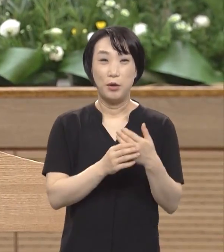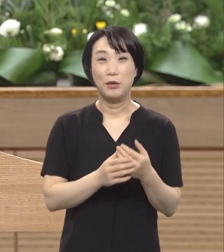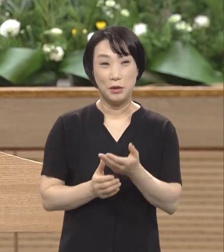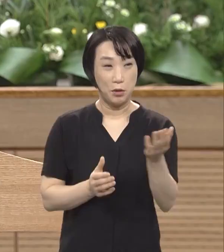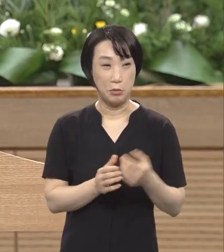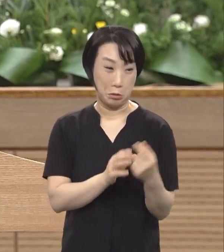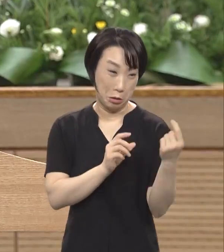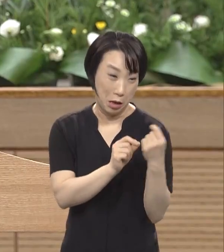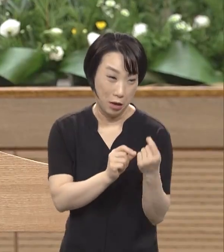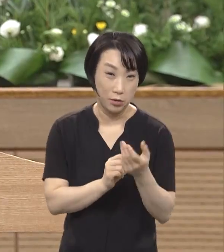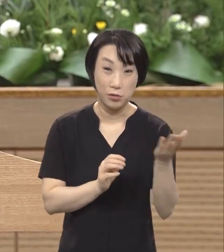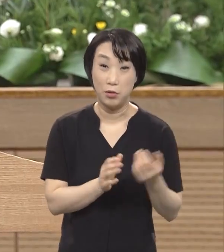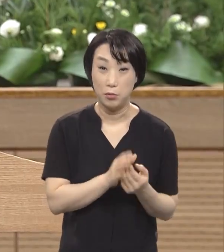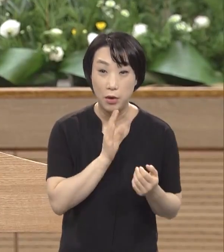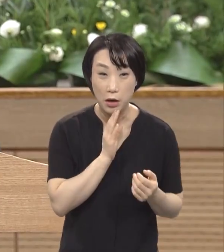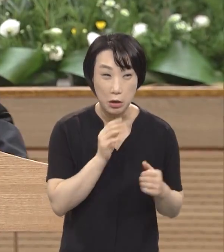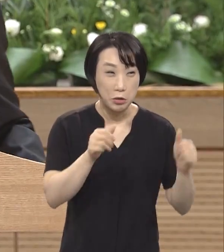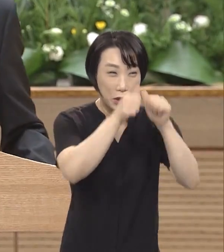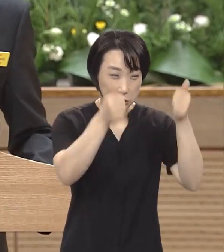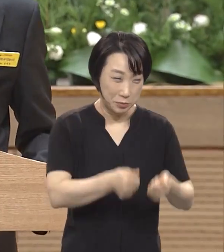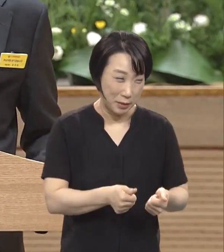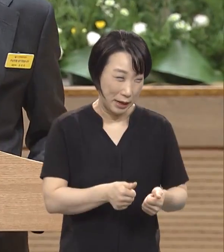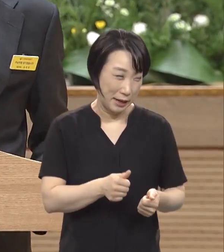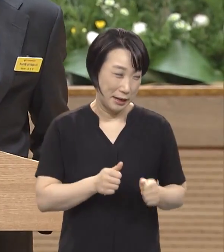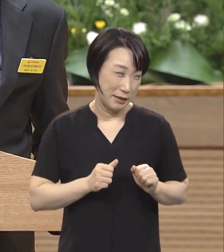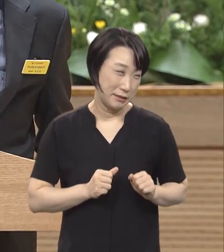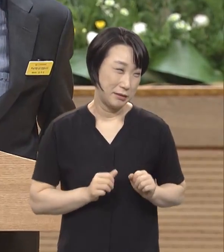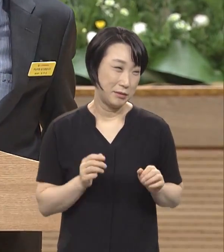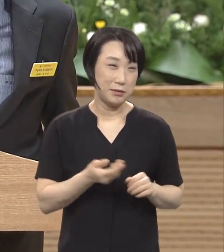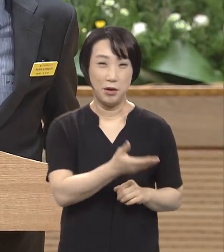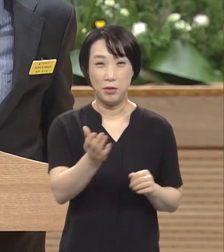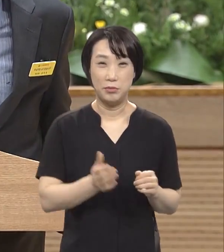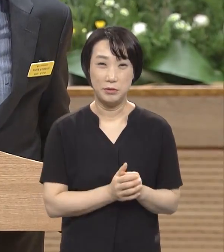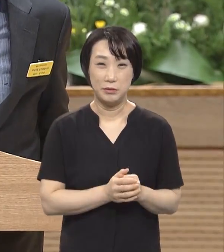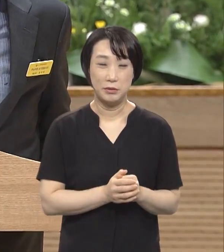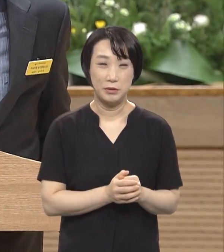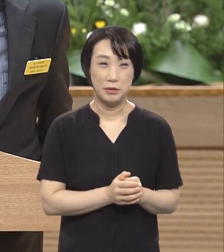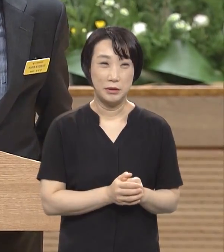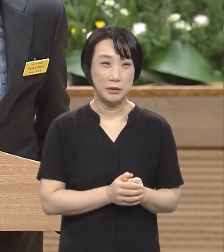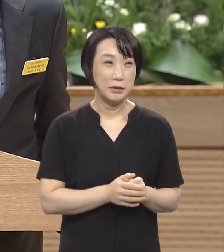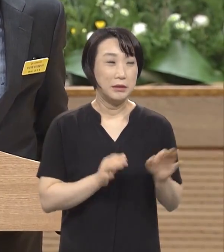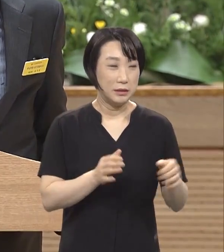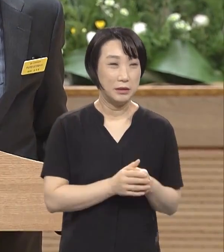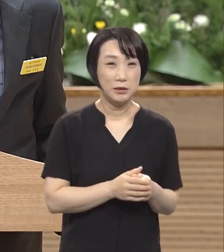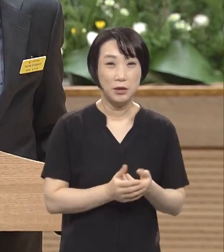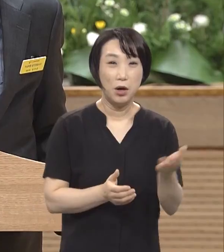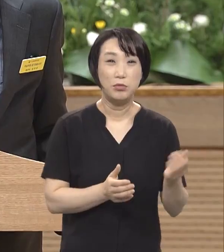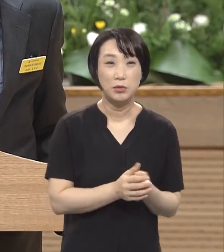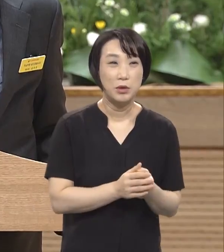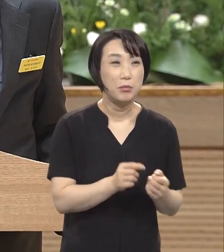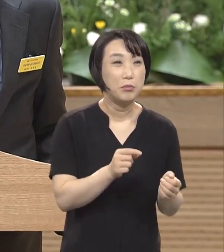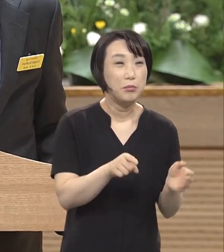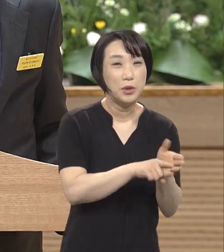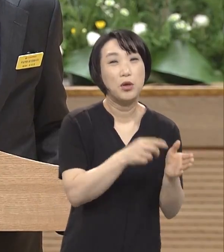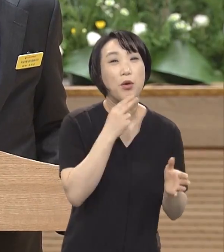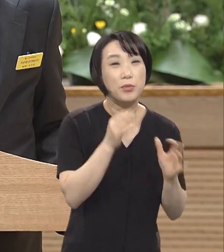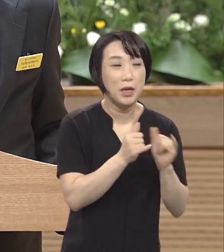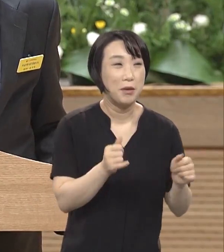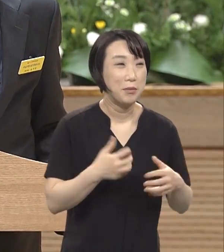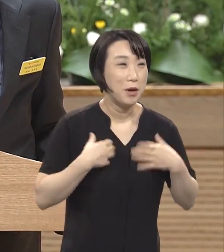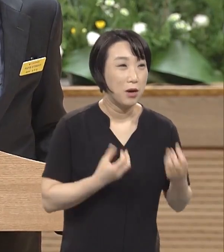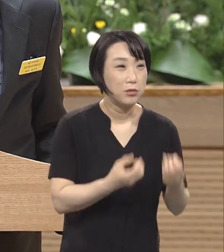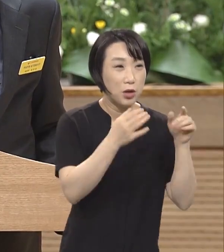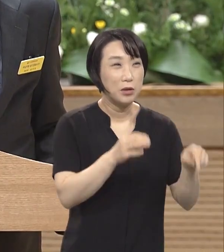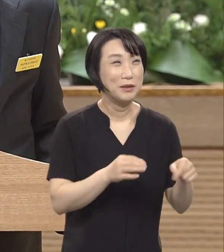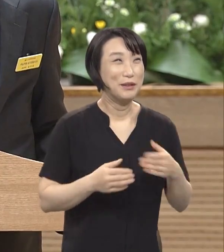우상 숭배하고 세상 명절에 들떠 있고 주님이 내 사정을 위해서